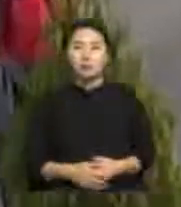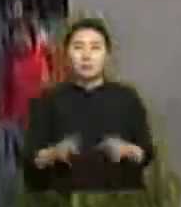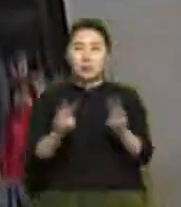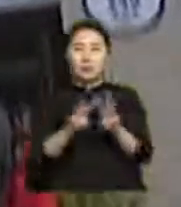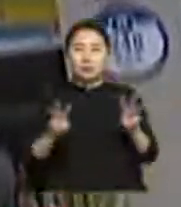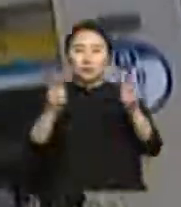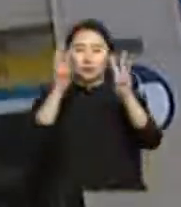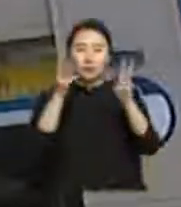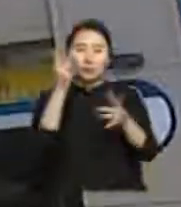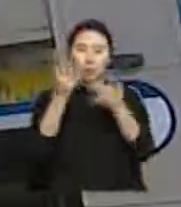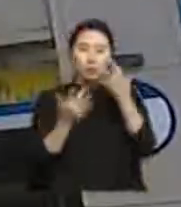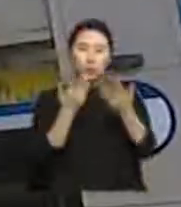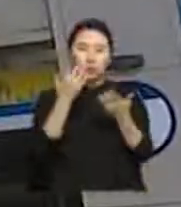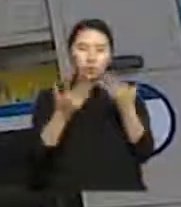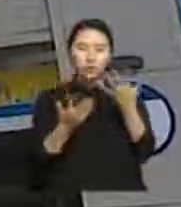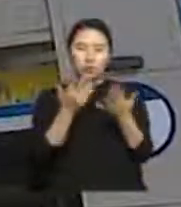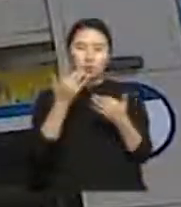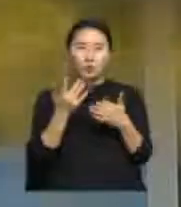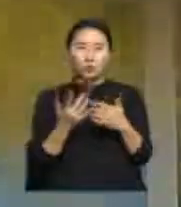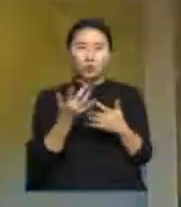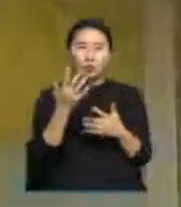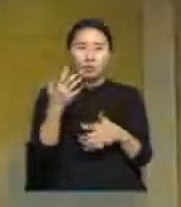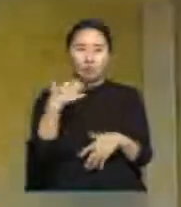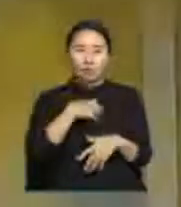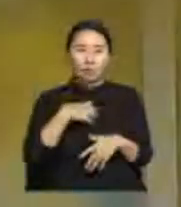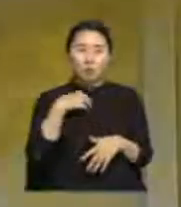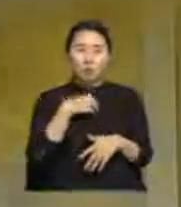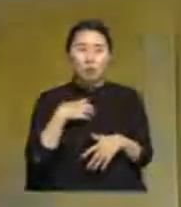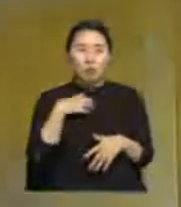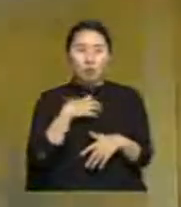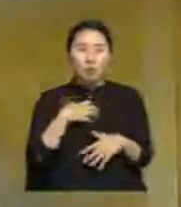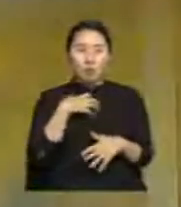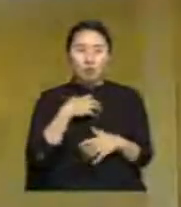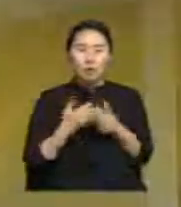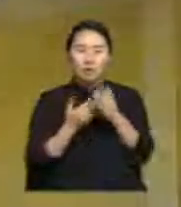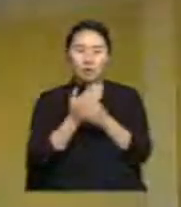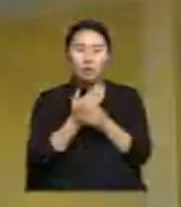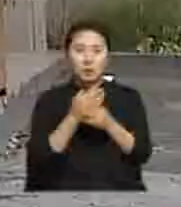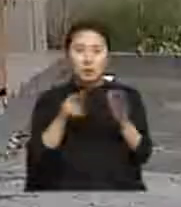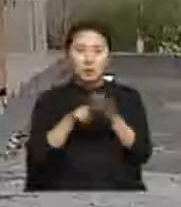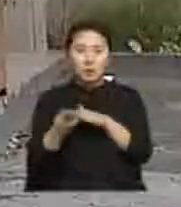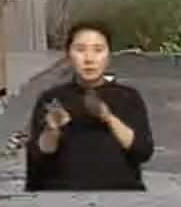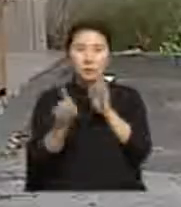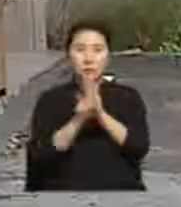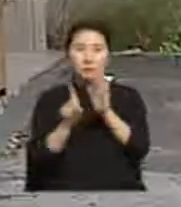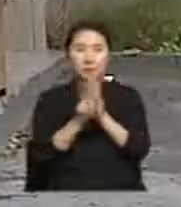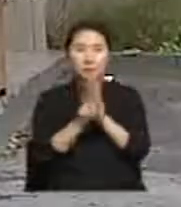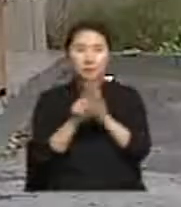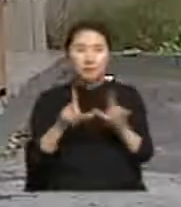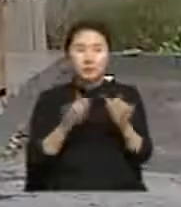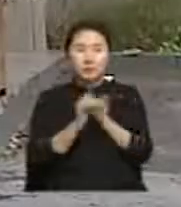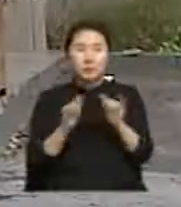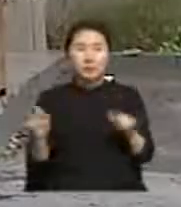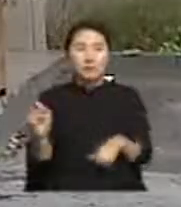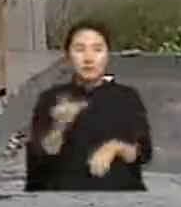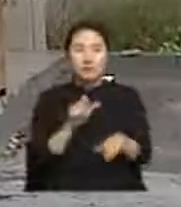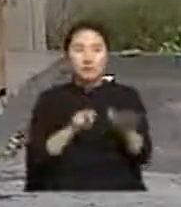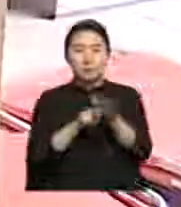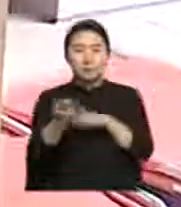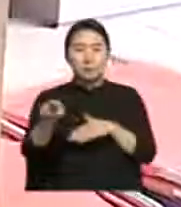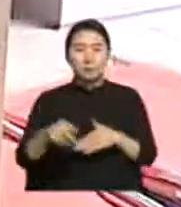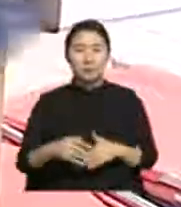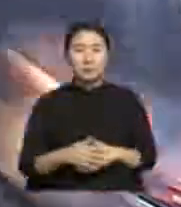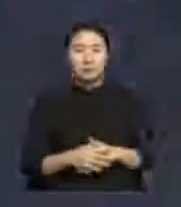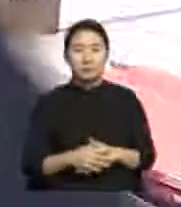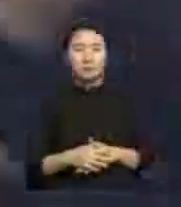창문에서 연기가 새어나옵니다. 방화로 추정되는 화재가 발생했고 대피 방송을 들은 주민들은 신속하게 건물 밖으로